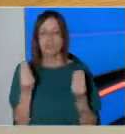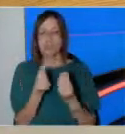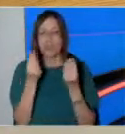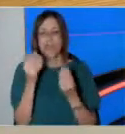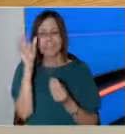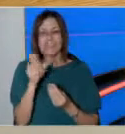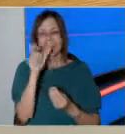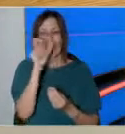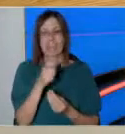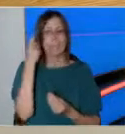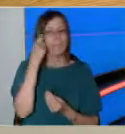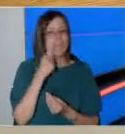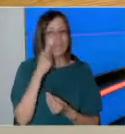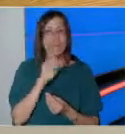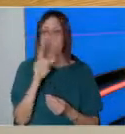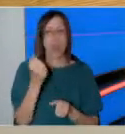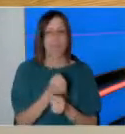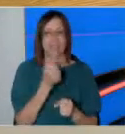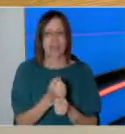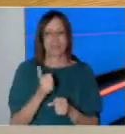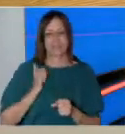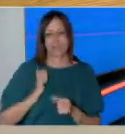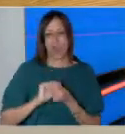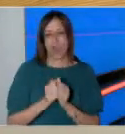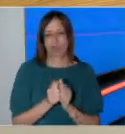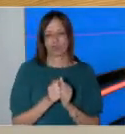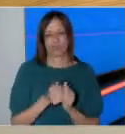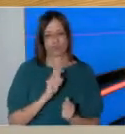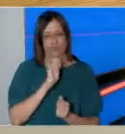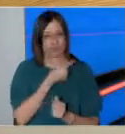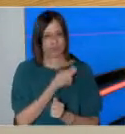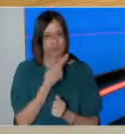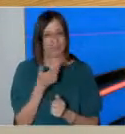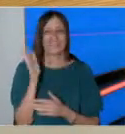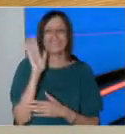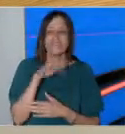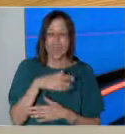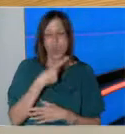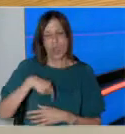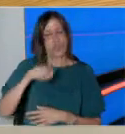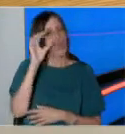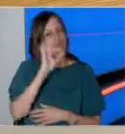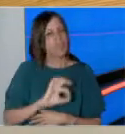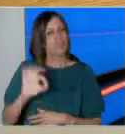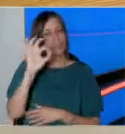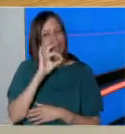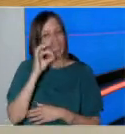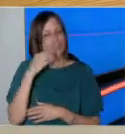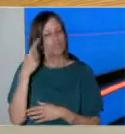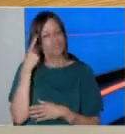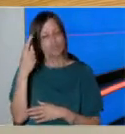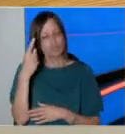אזרחיים פליליים לא מפעילים צבא או שירות ביטחון כללי. למרות שאנחנו עדיין משוקעים